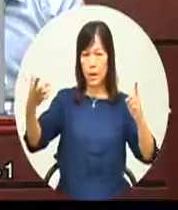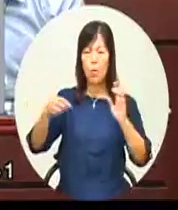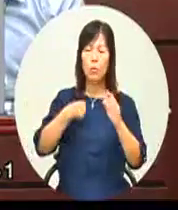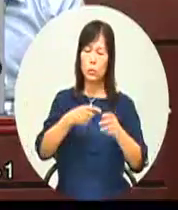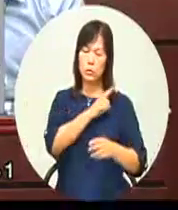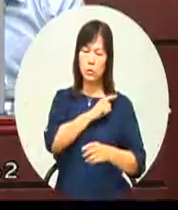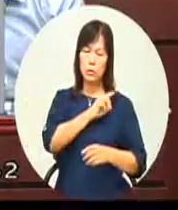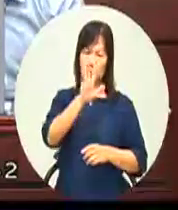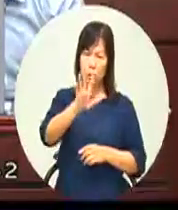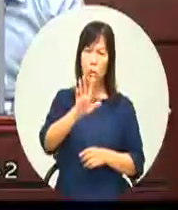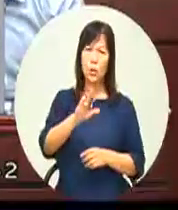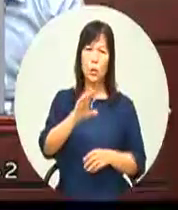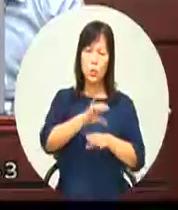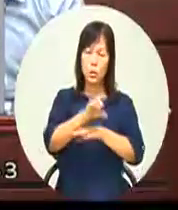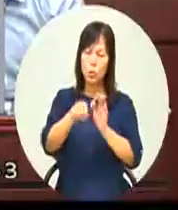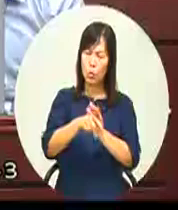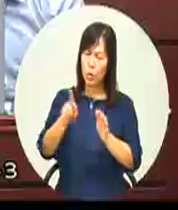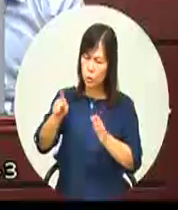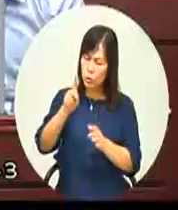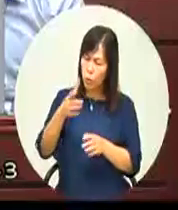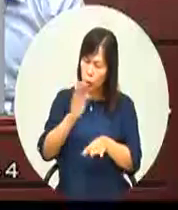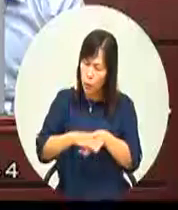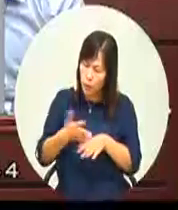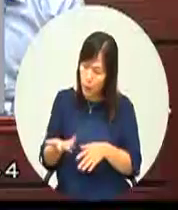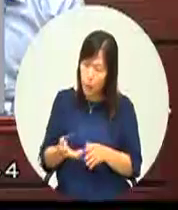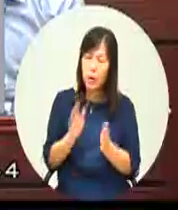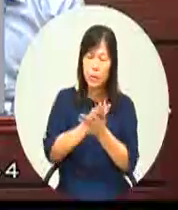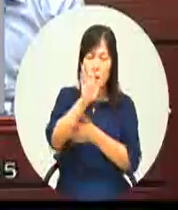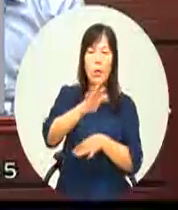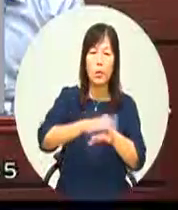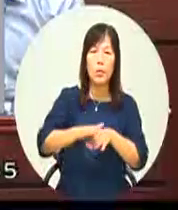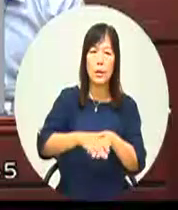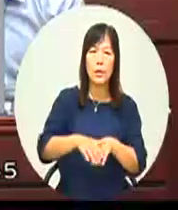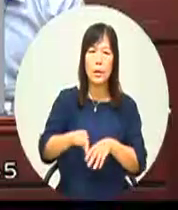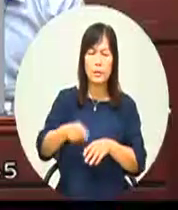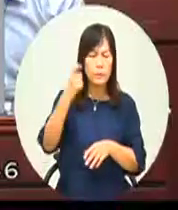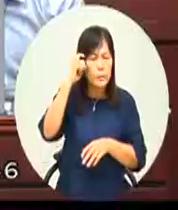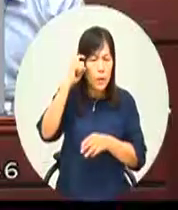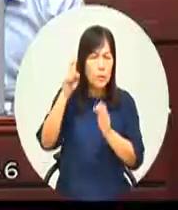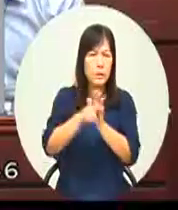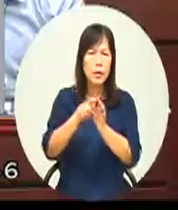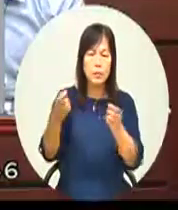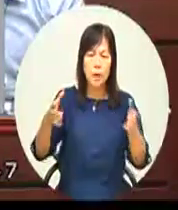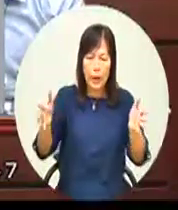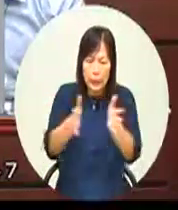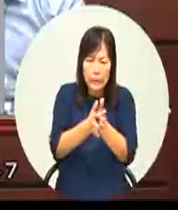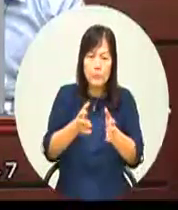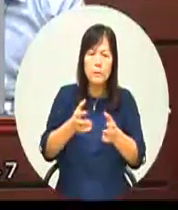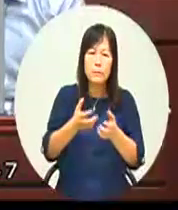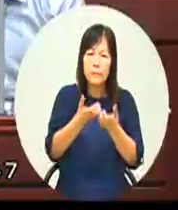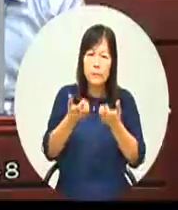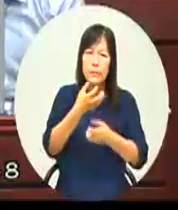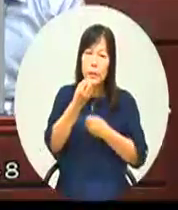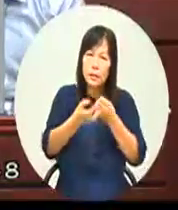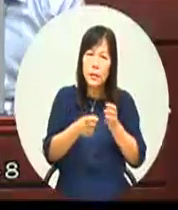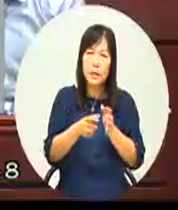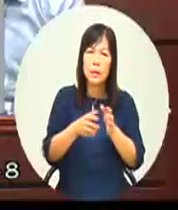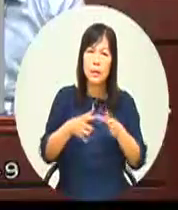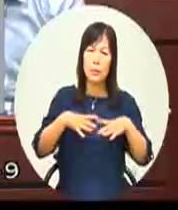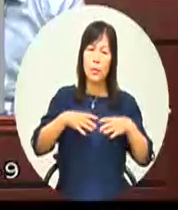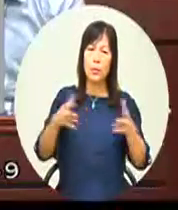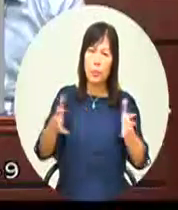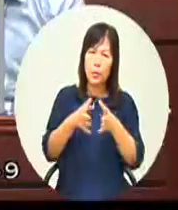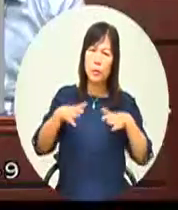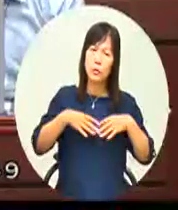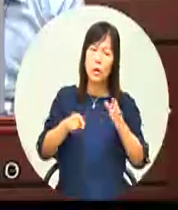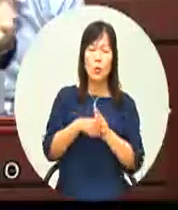吗？我会吗？ 以后 你觉得会？ 以后有一些，因为这个整个概念是所谓的共享经济的概念了，也许在我们已经有